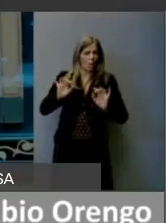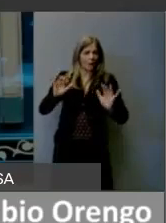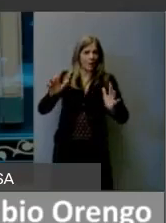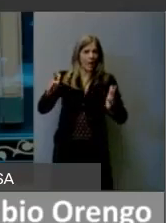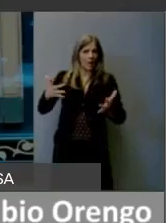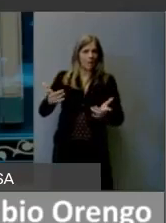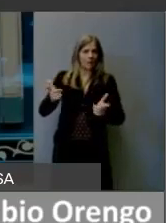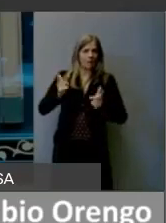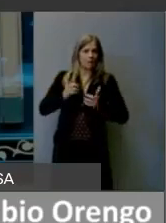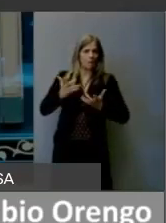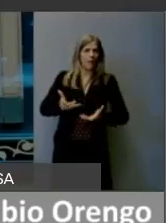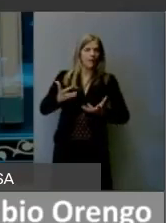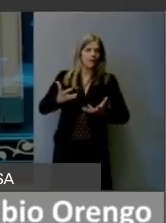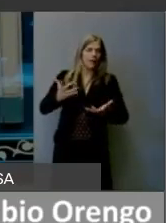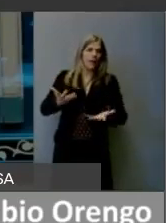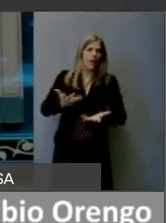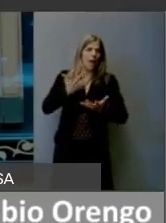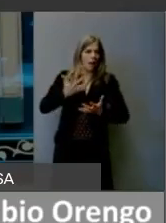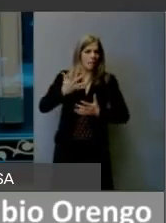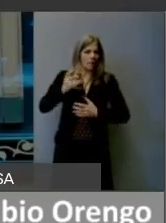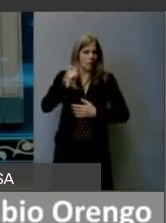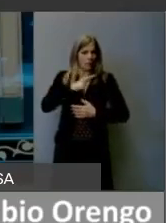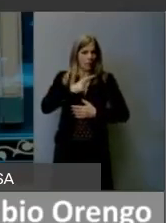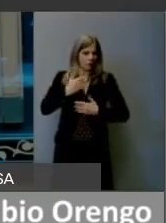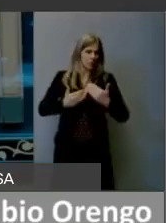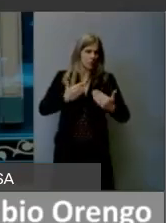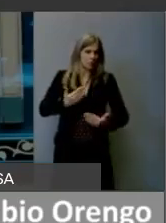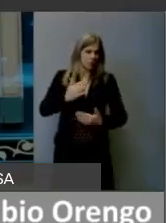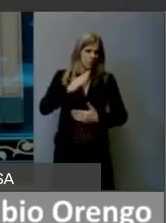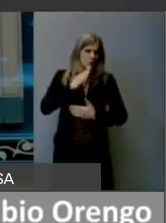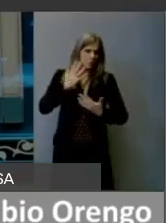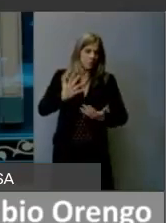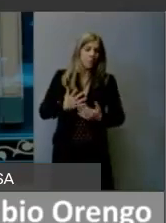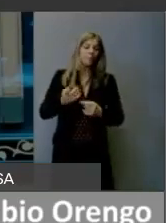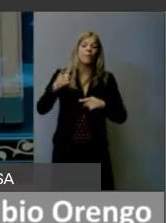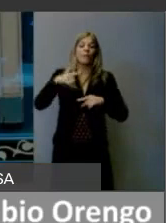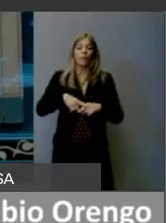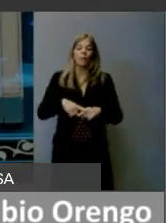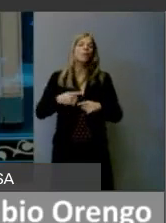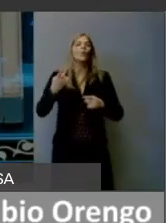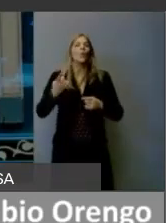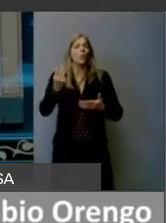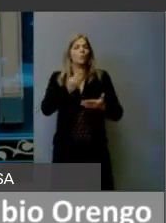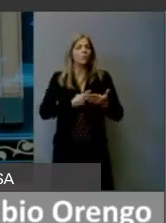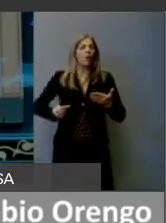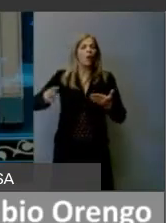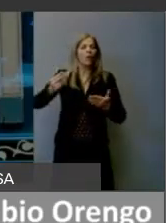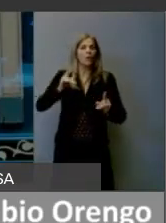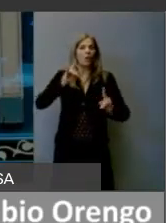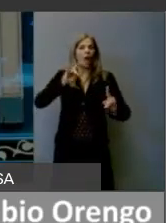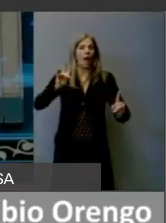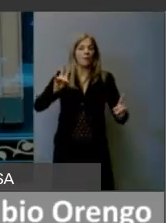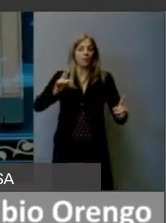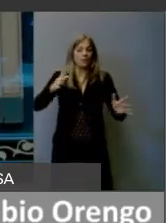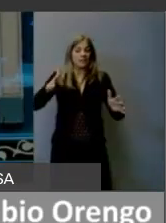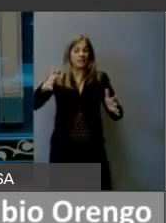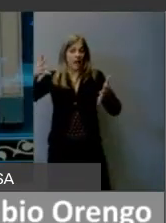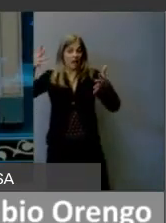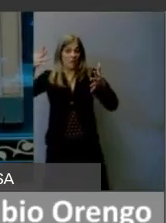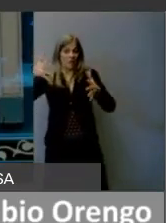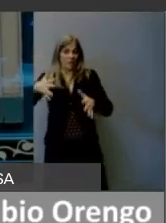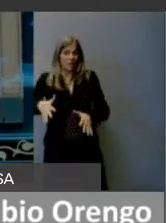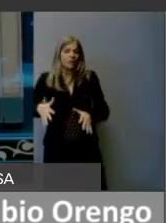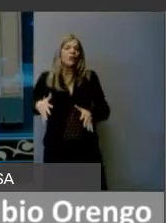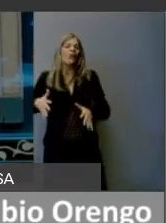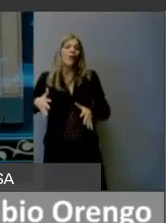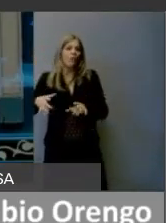esercizi. Preso atto che il periodo emergenziale porterebbe a breve terminare con esso le concessioni